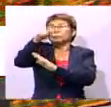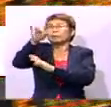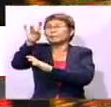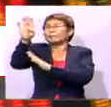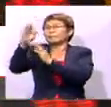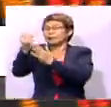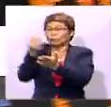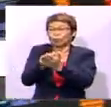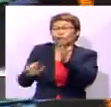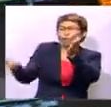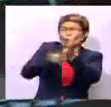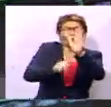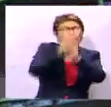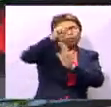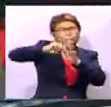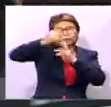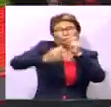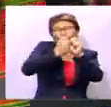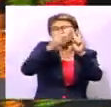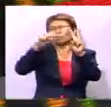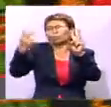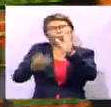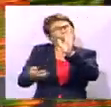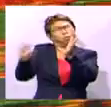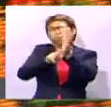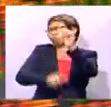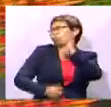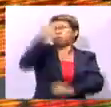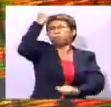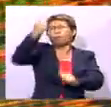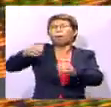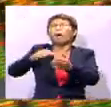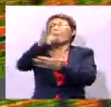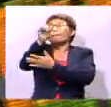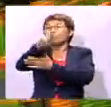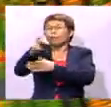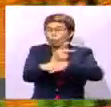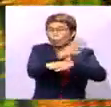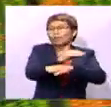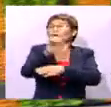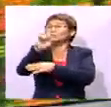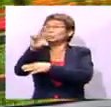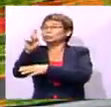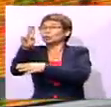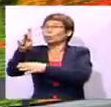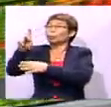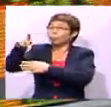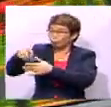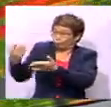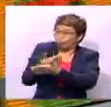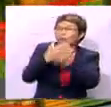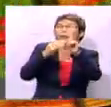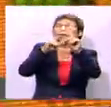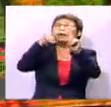RM10.8 bilion, rekod tertinggi sejak tahun 2012. Manakala terbitan bon korporat dan sukuk baharu berjumlah